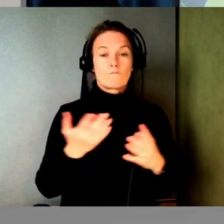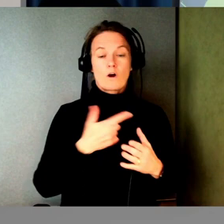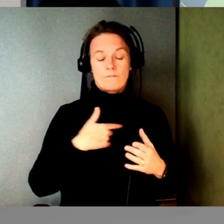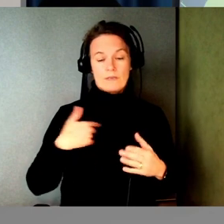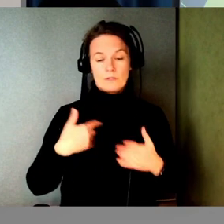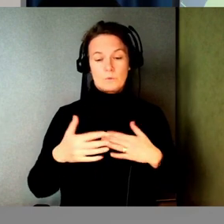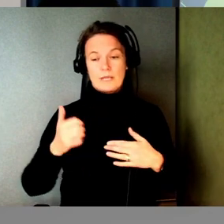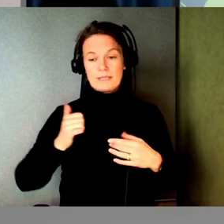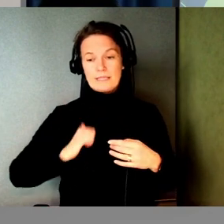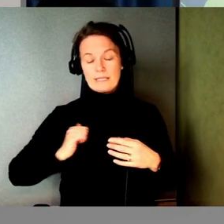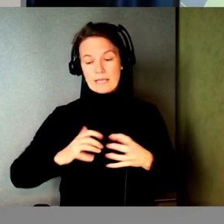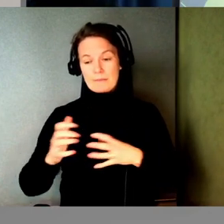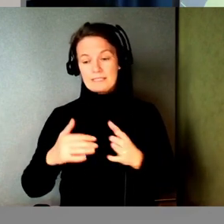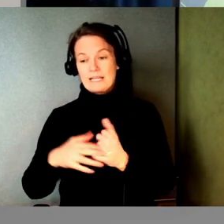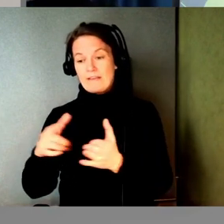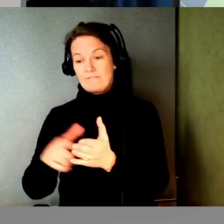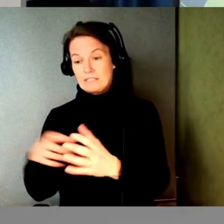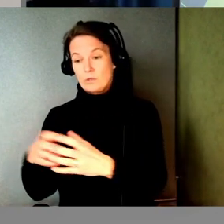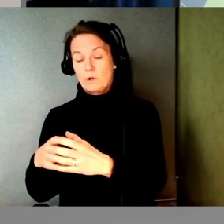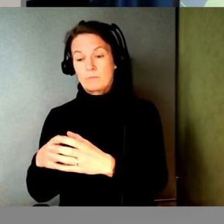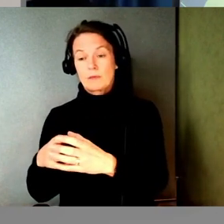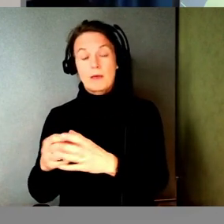för en viss grupp. Det gjorde det bättre för alla på ett sätt.